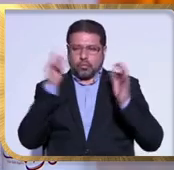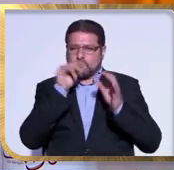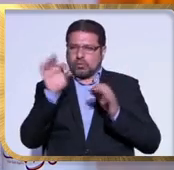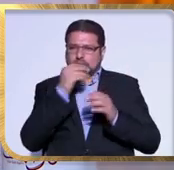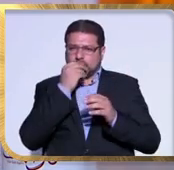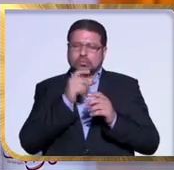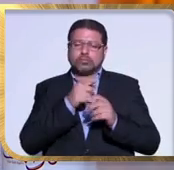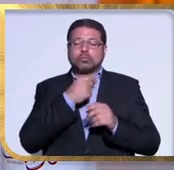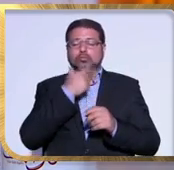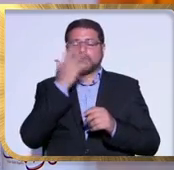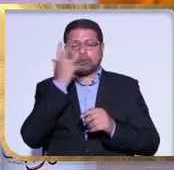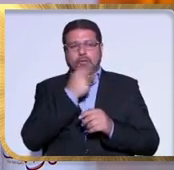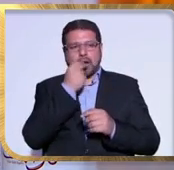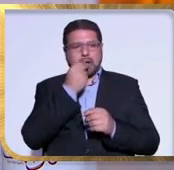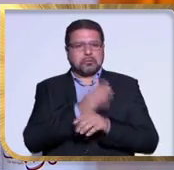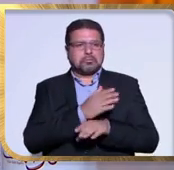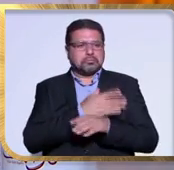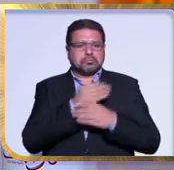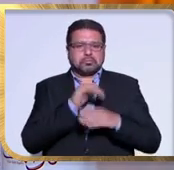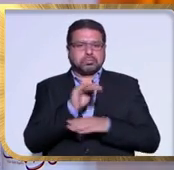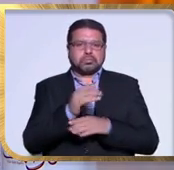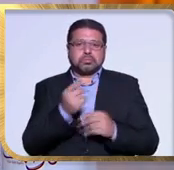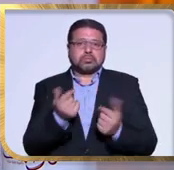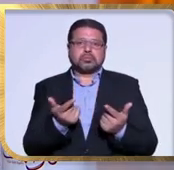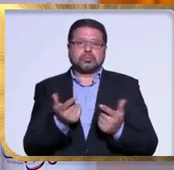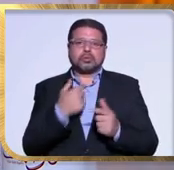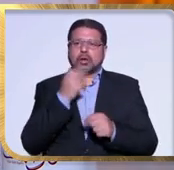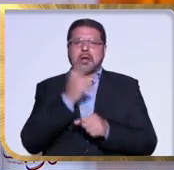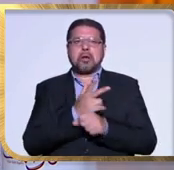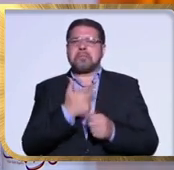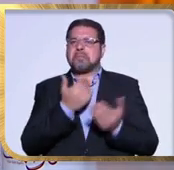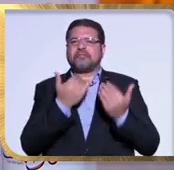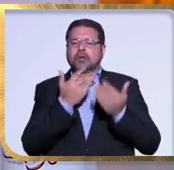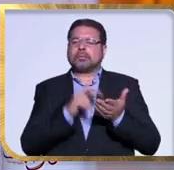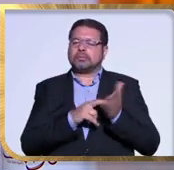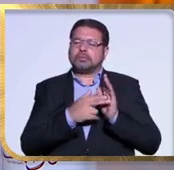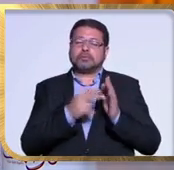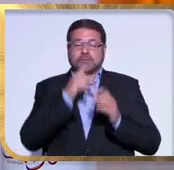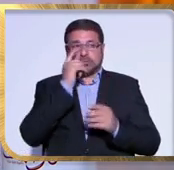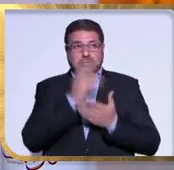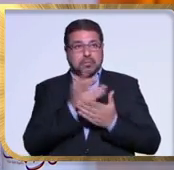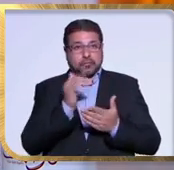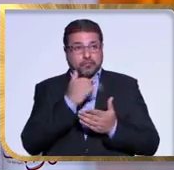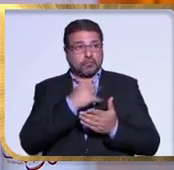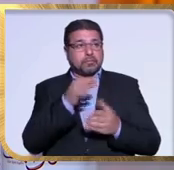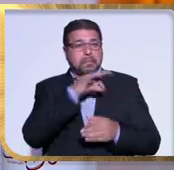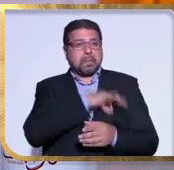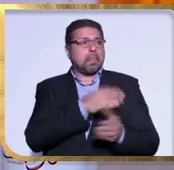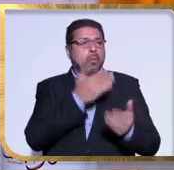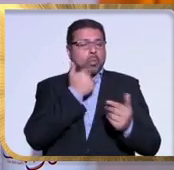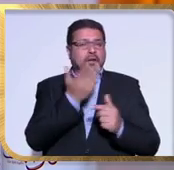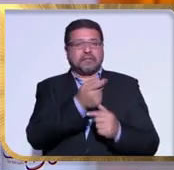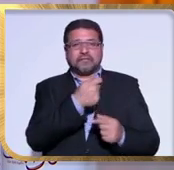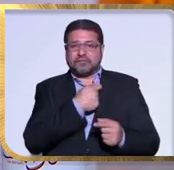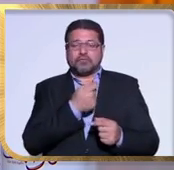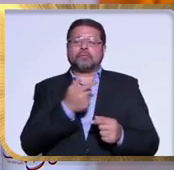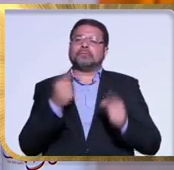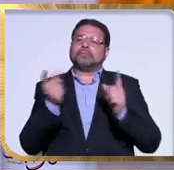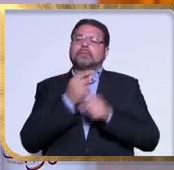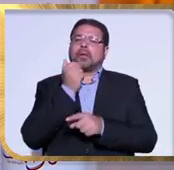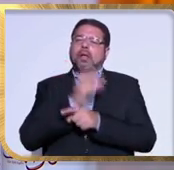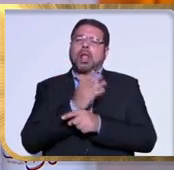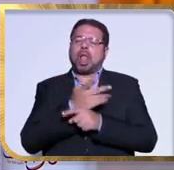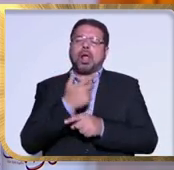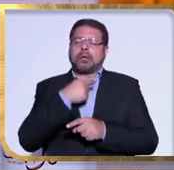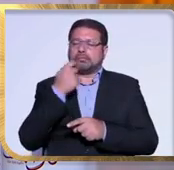يدفع الحرج والمشقه عني بالذات اذا انا مالياش دخل اذا انا مالياش دخل اتكسب من وراه حلالا